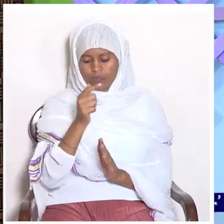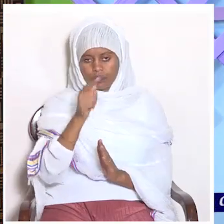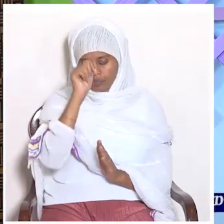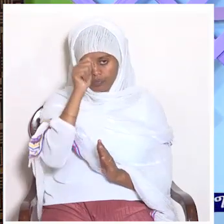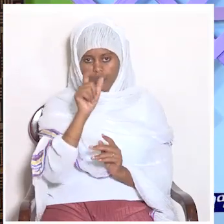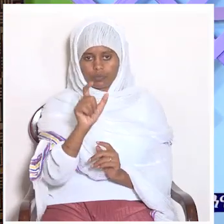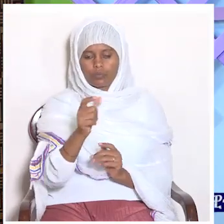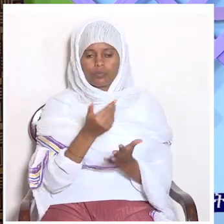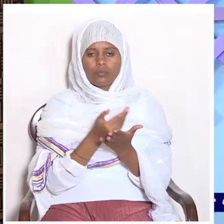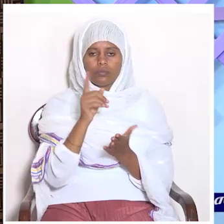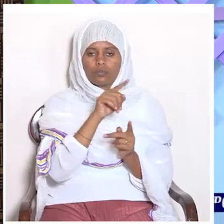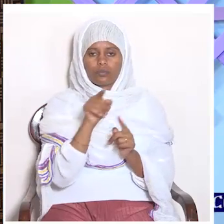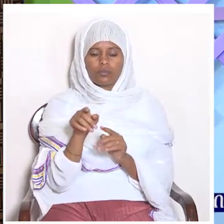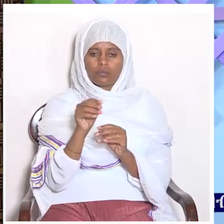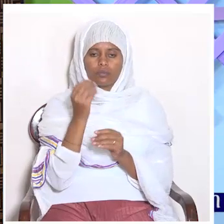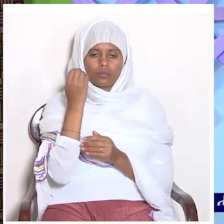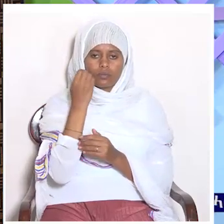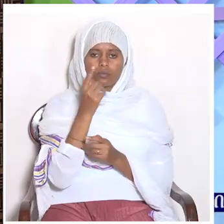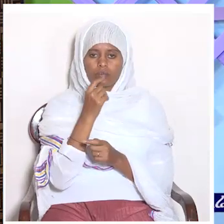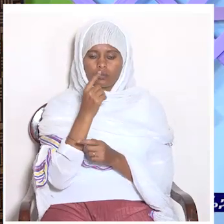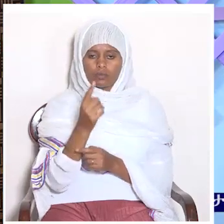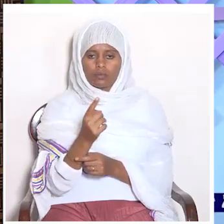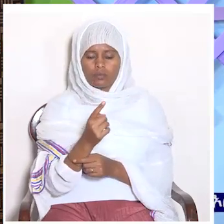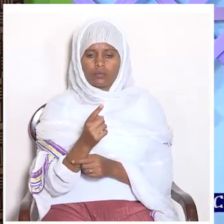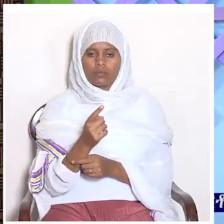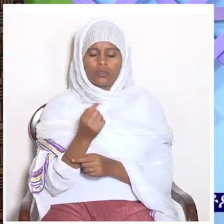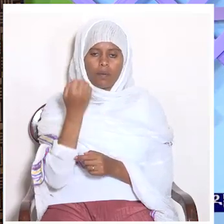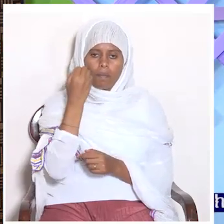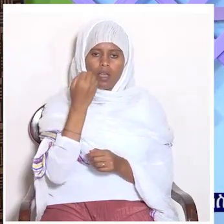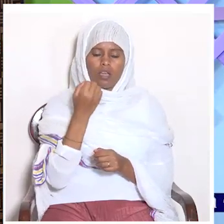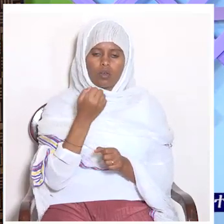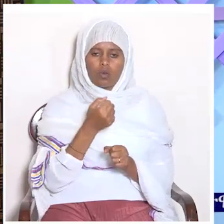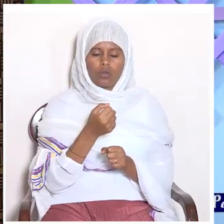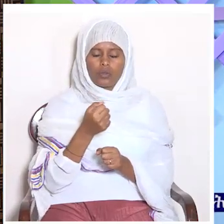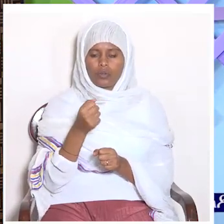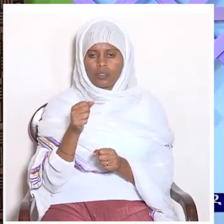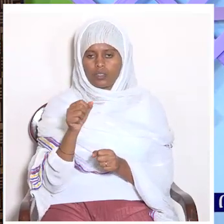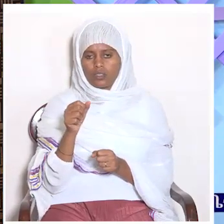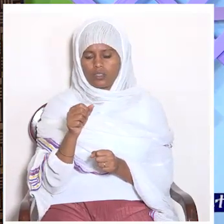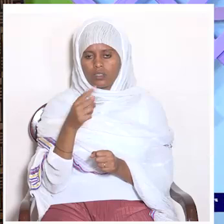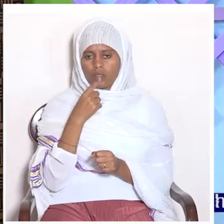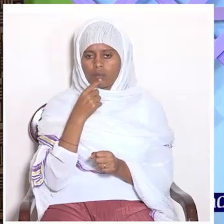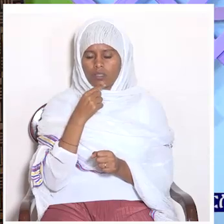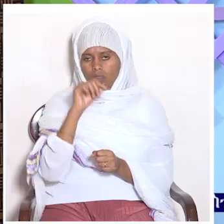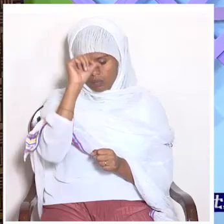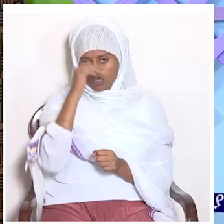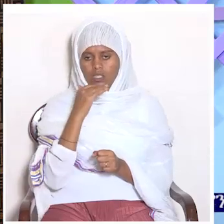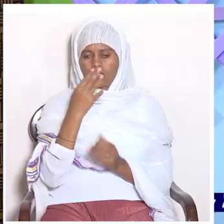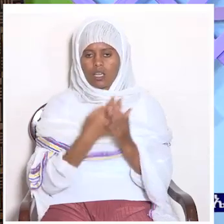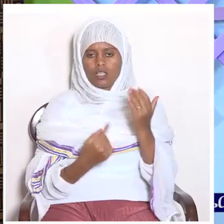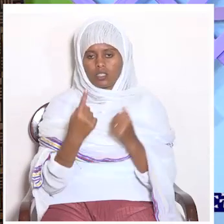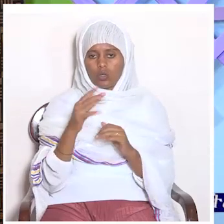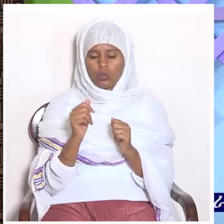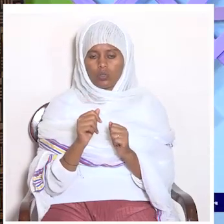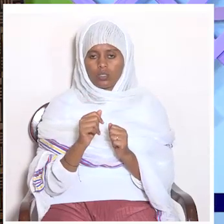تتميقنا إذا تمكث زي كابز مساء ما هي جوا إنت تبعه له بما هي جوا تتميقنا إنا دك سلاسي إن خون متشب